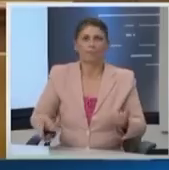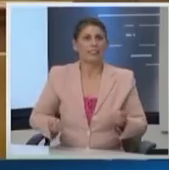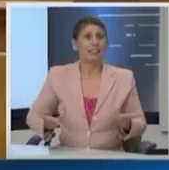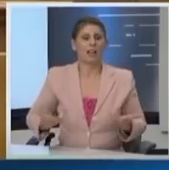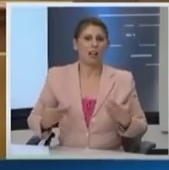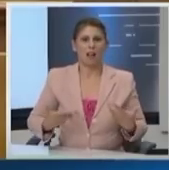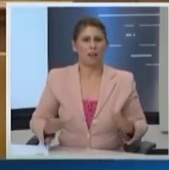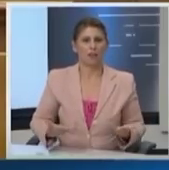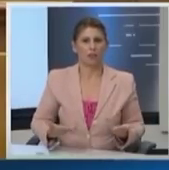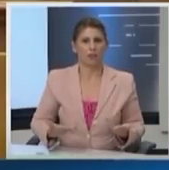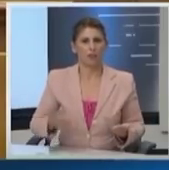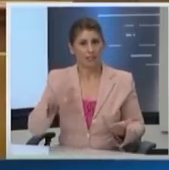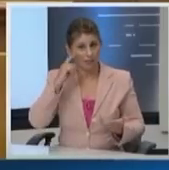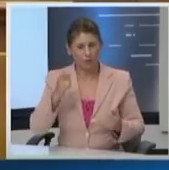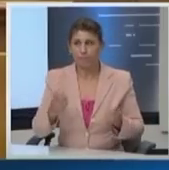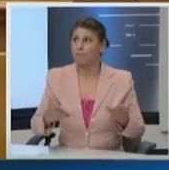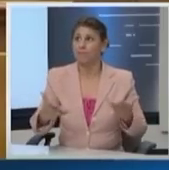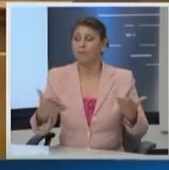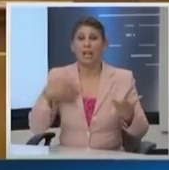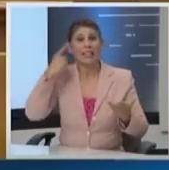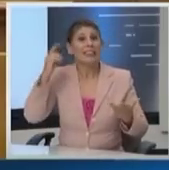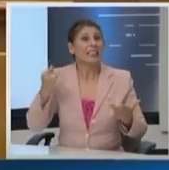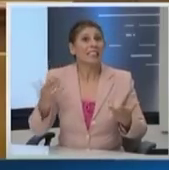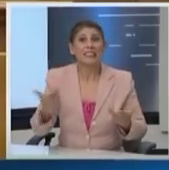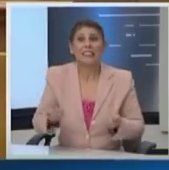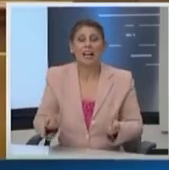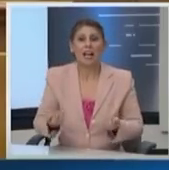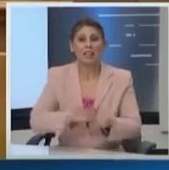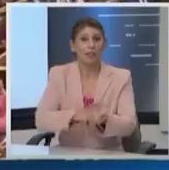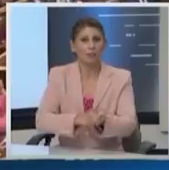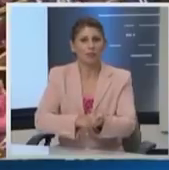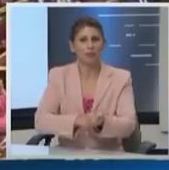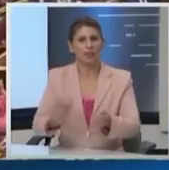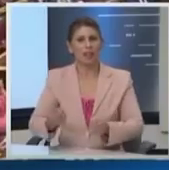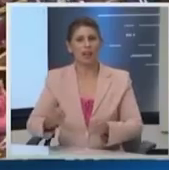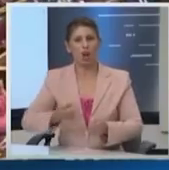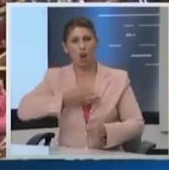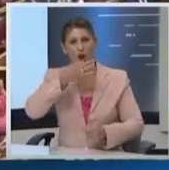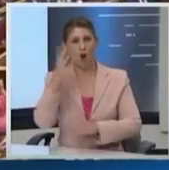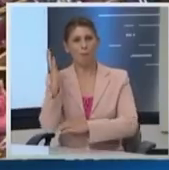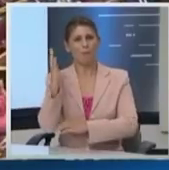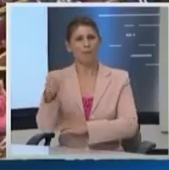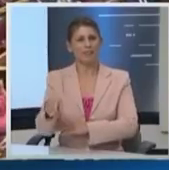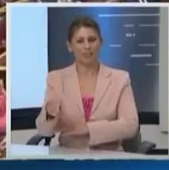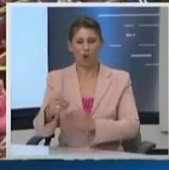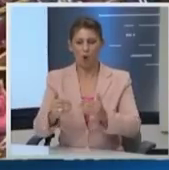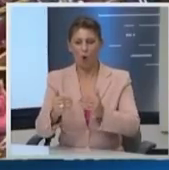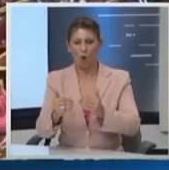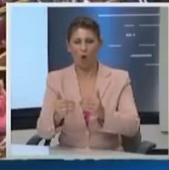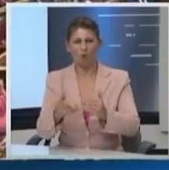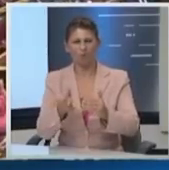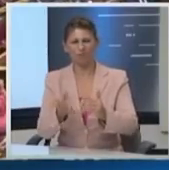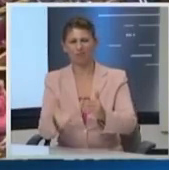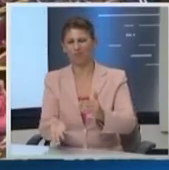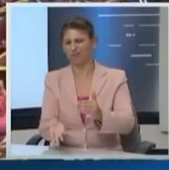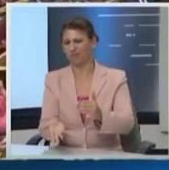Και ξέρετε, ορισμένες φορές αυτή η αμηχανία και ο εκνευρισμός κάνει τον ομιλητή να κινείται στα όρια του γραφικού και